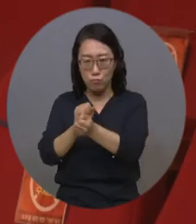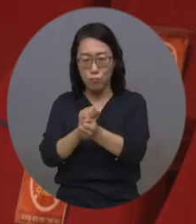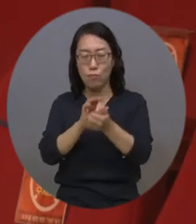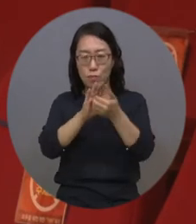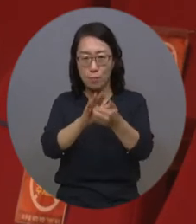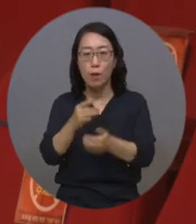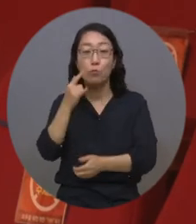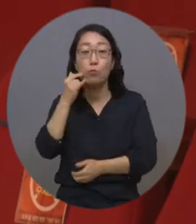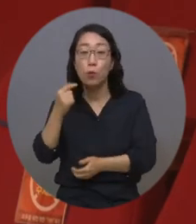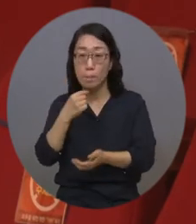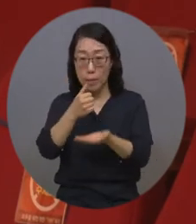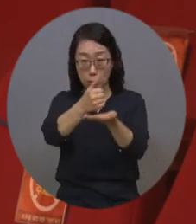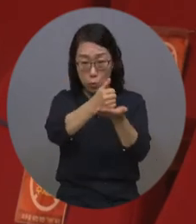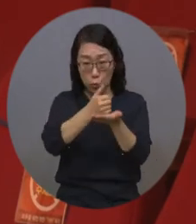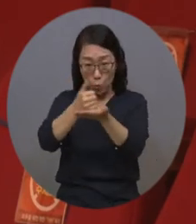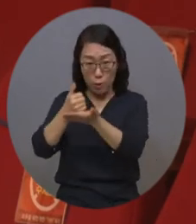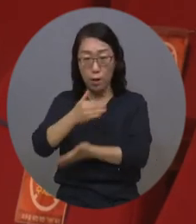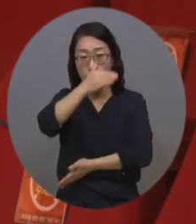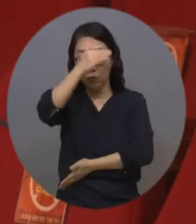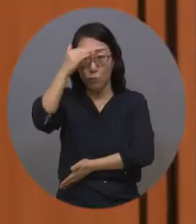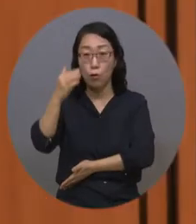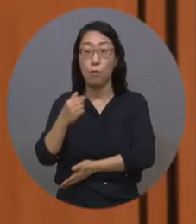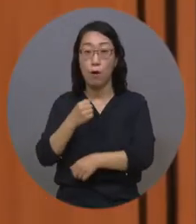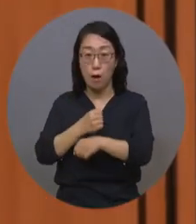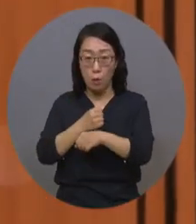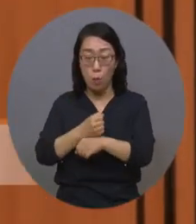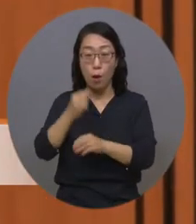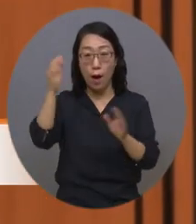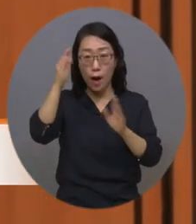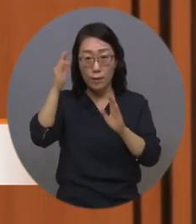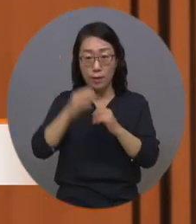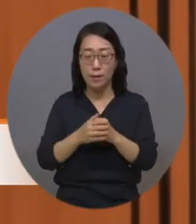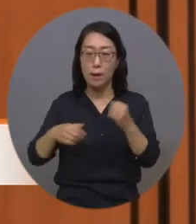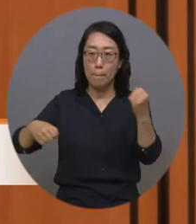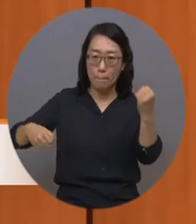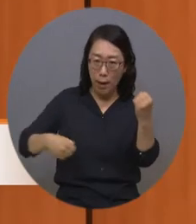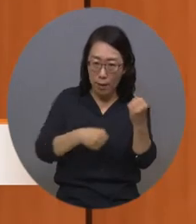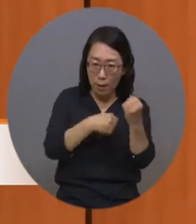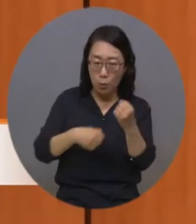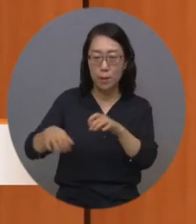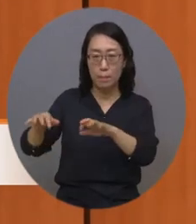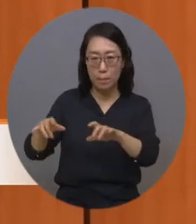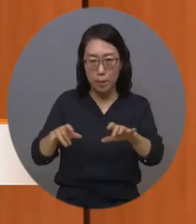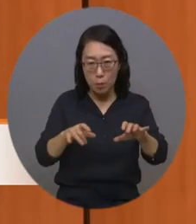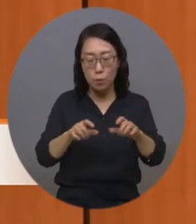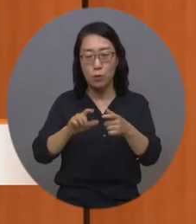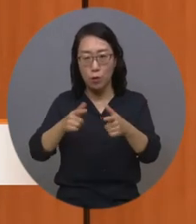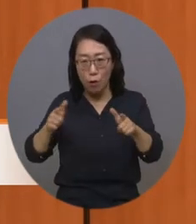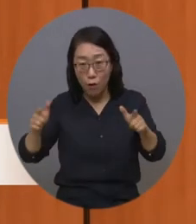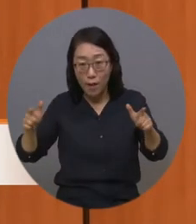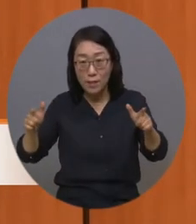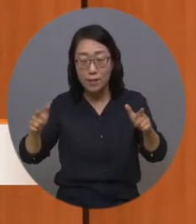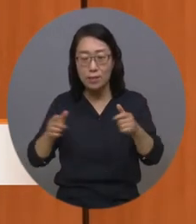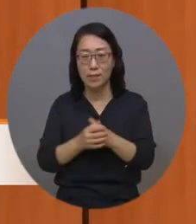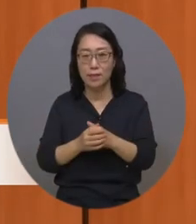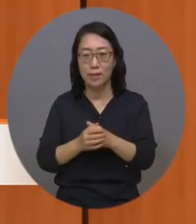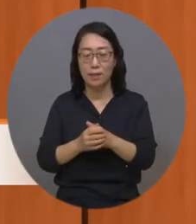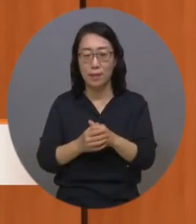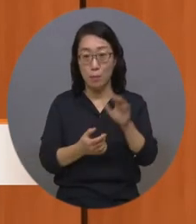부모님들만 초청하여 연주회를 관람하도록 하였고 학생들은 바이올린, 피아노, 호른, 타악기, 플루트 등을